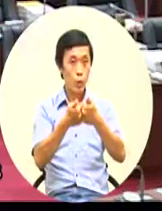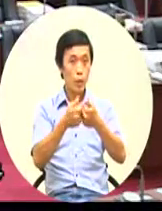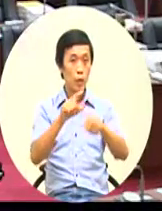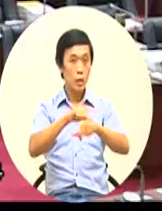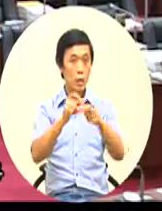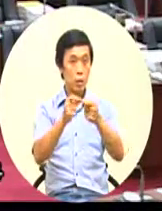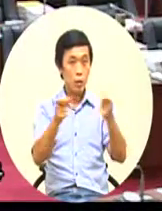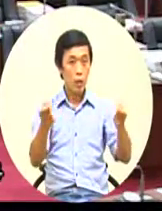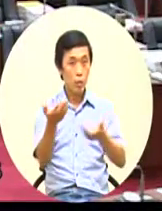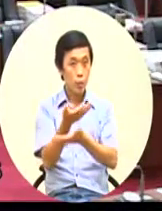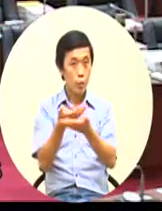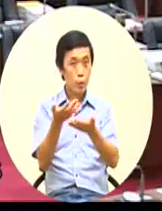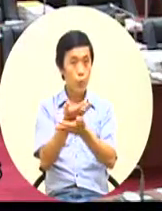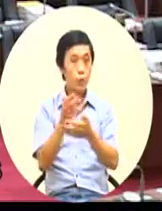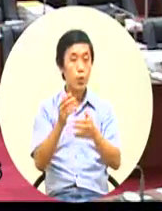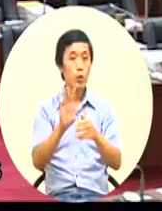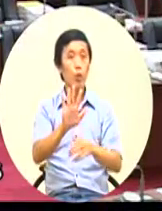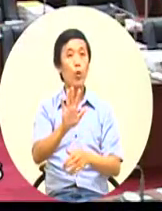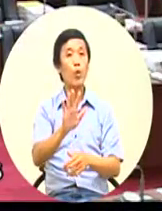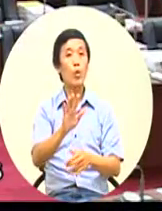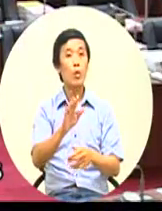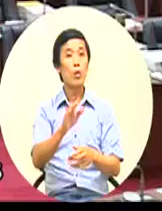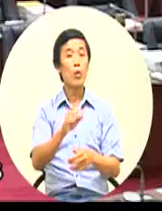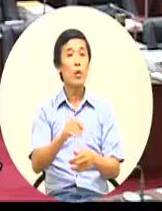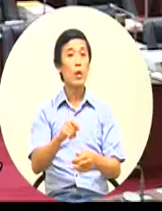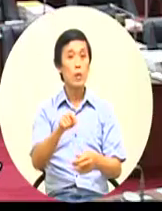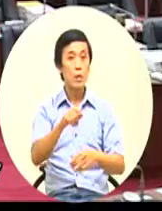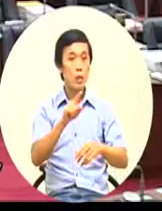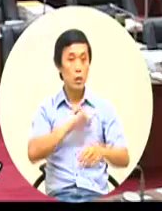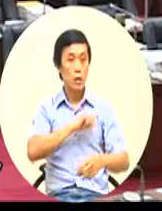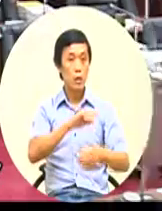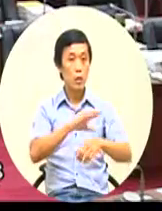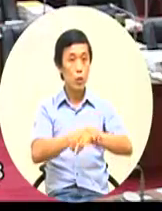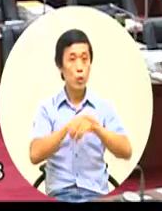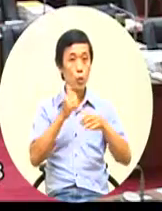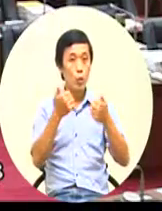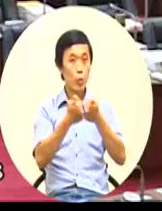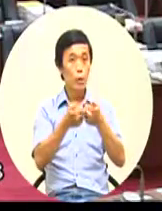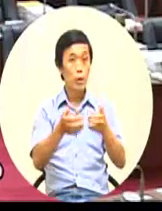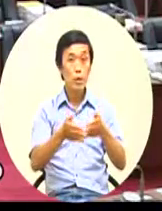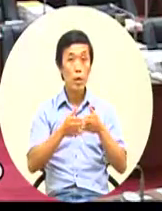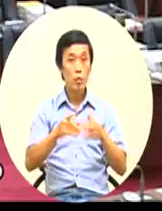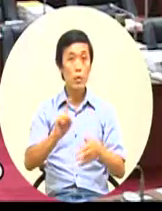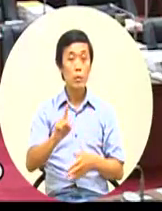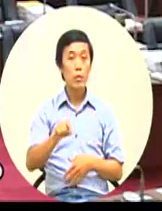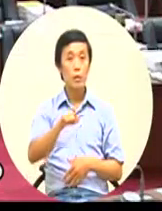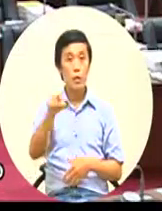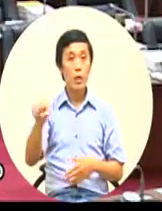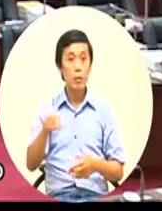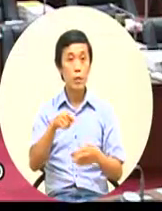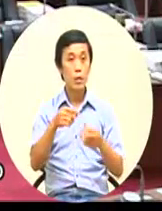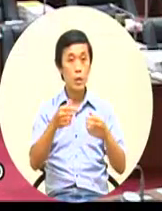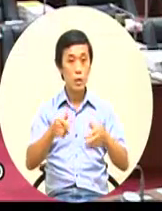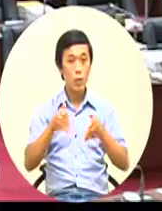通，但是自救会要的是什么？自救会要的是这个整个跟他们议价的程序，